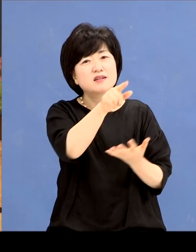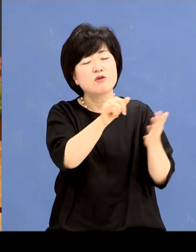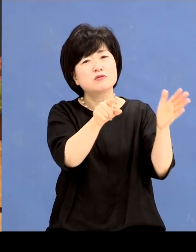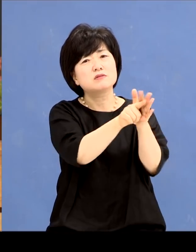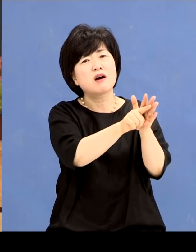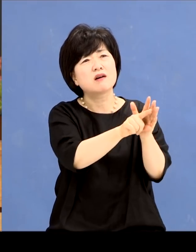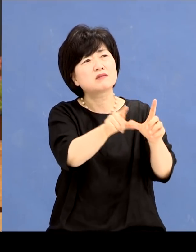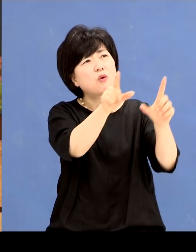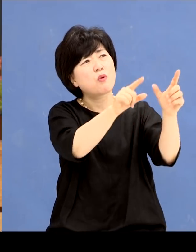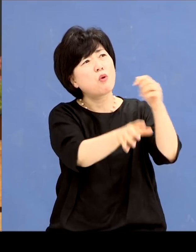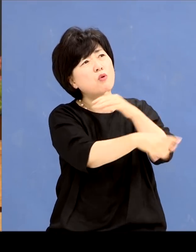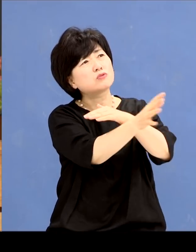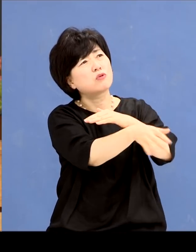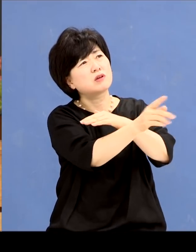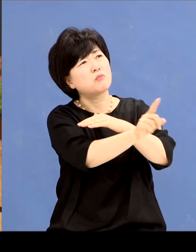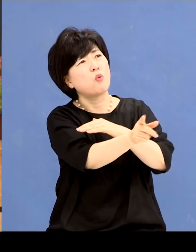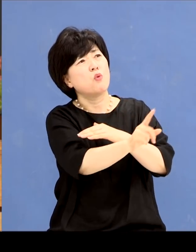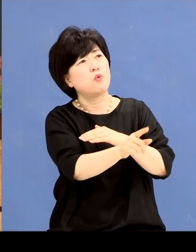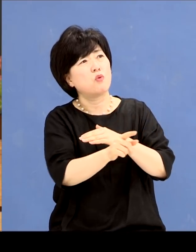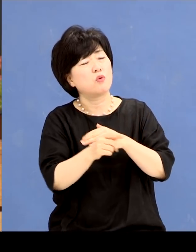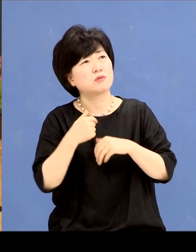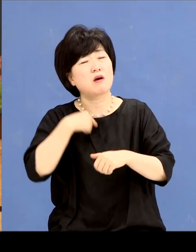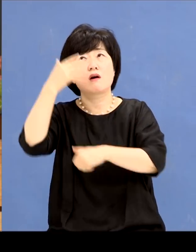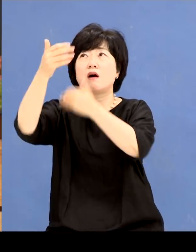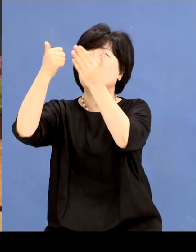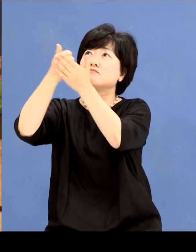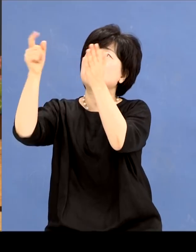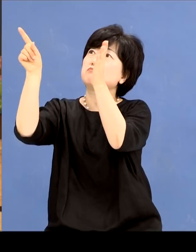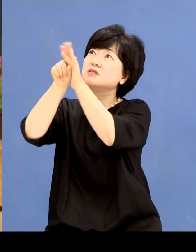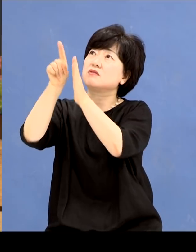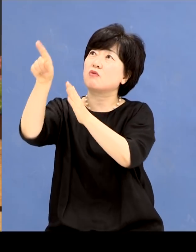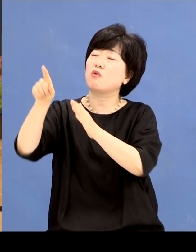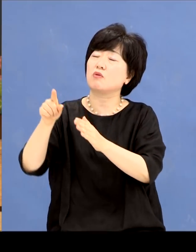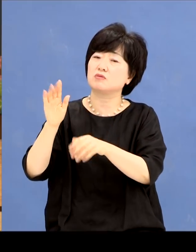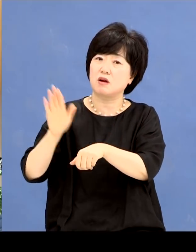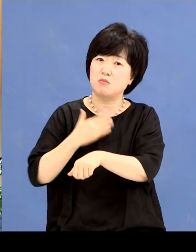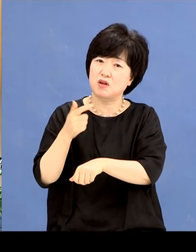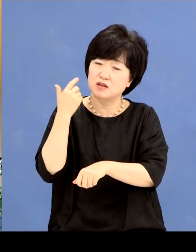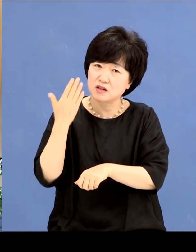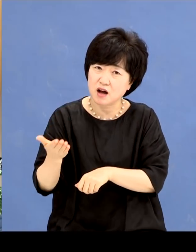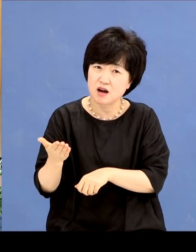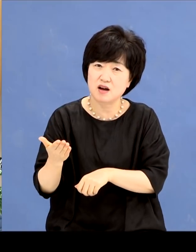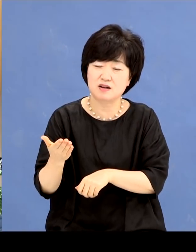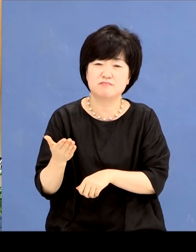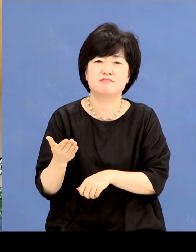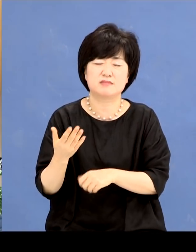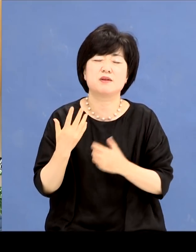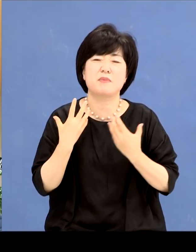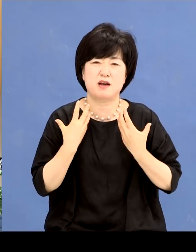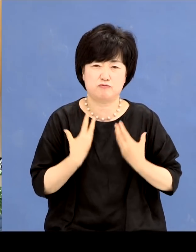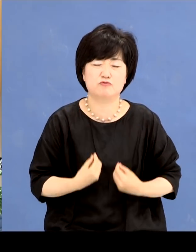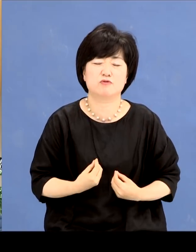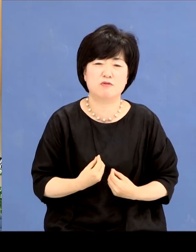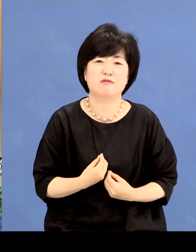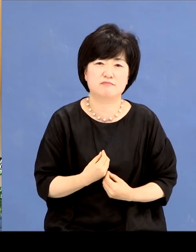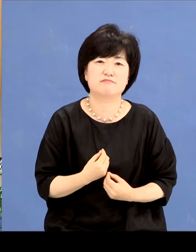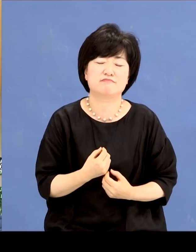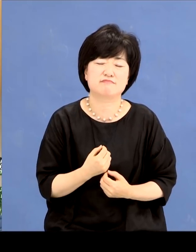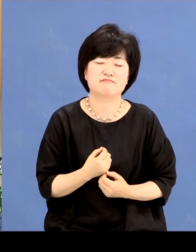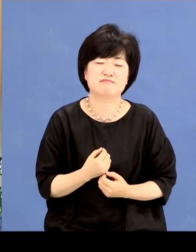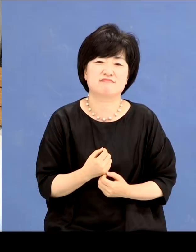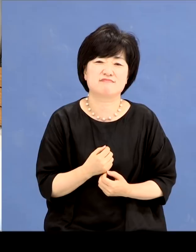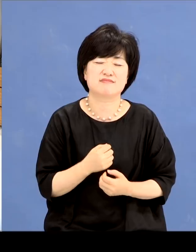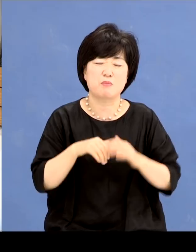이런 분들도 이렇게 생활한다면 이거는 내가 믿는 하나님 잘못된 것이다 이렇게 그렇죠. 네. 판단할 수 있었겠네요. 그리고 한